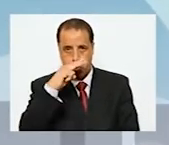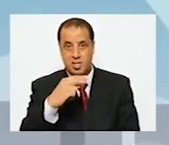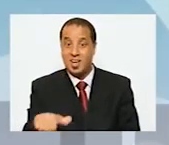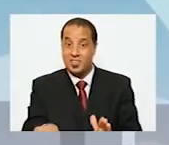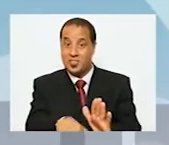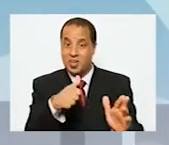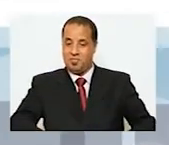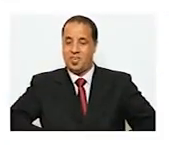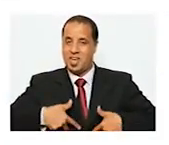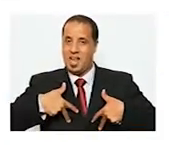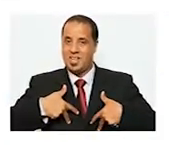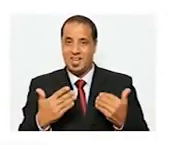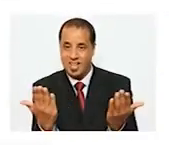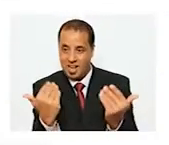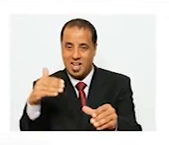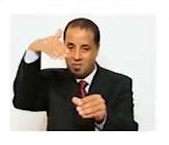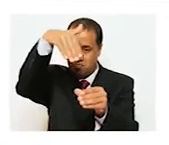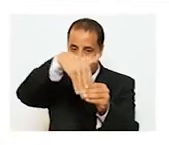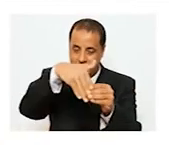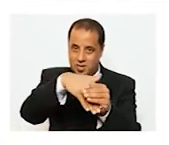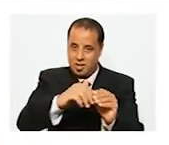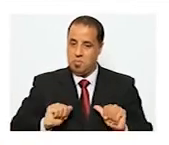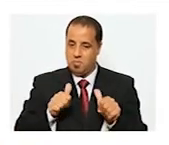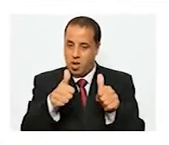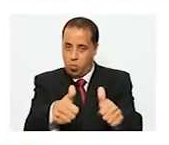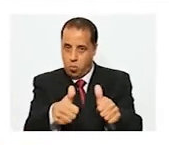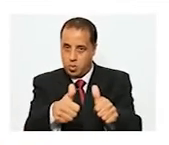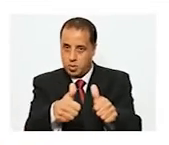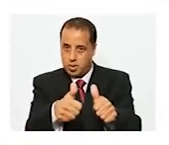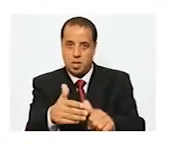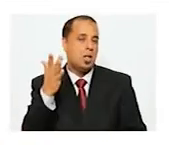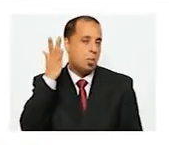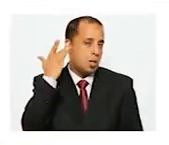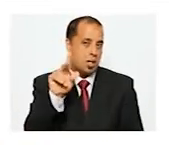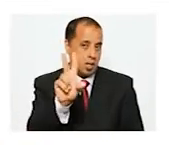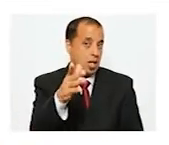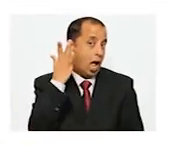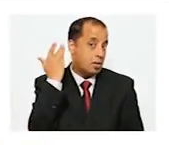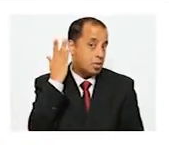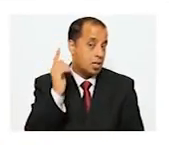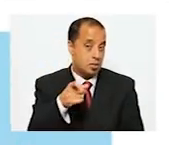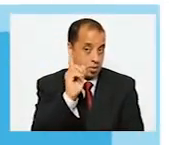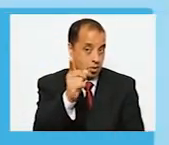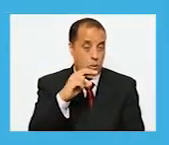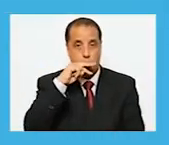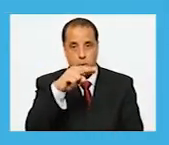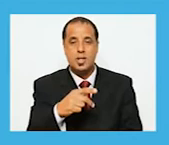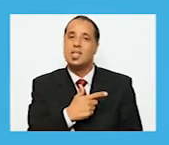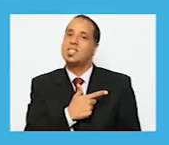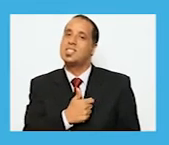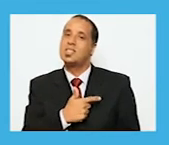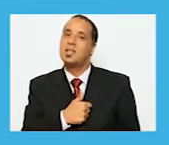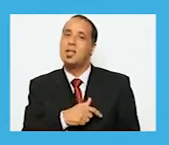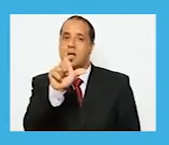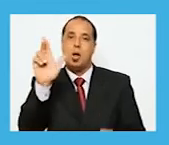هاي فرصة جديدة وجت لعنا، حاول تشارك فيها وما تكونش حتى أنت من السلبيين. سجل لي إنك